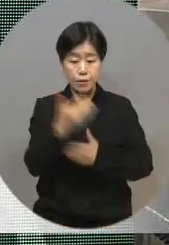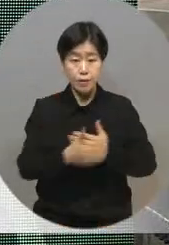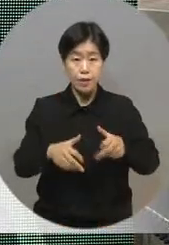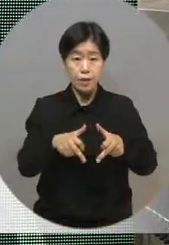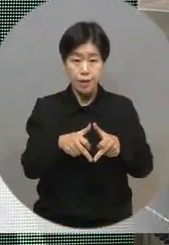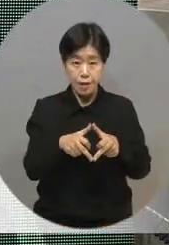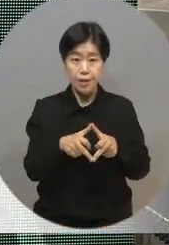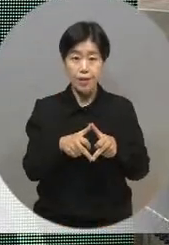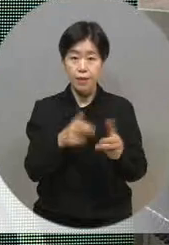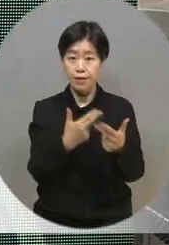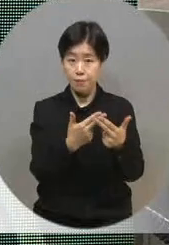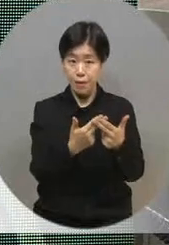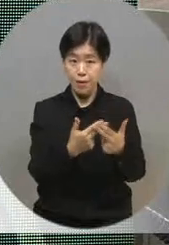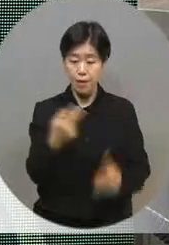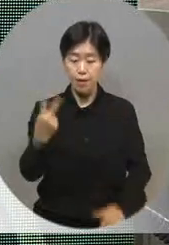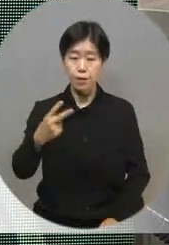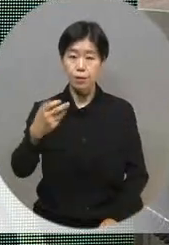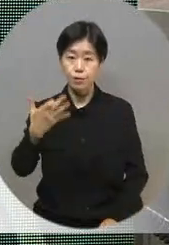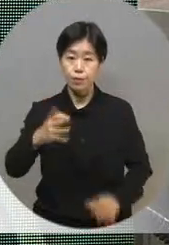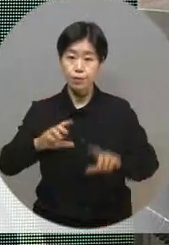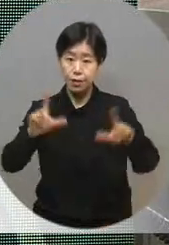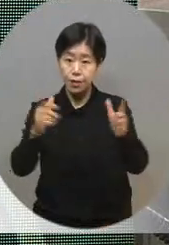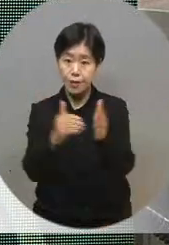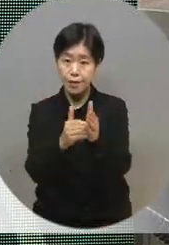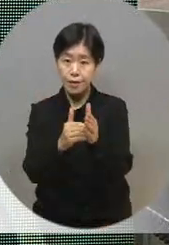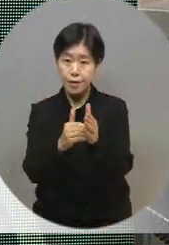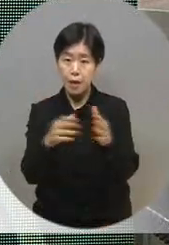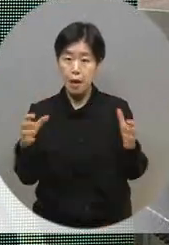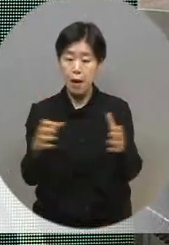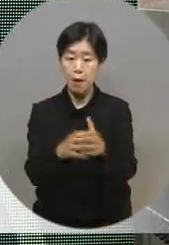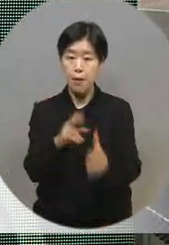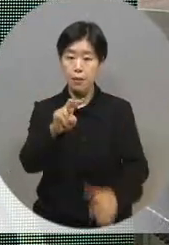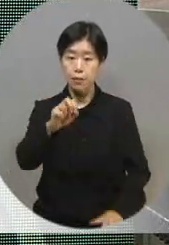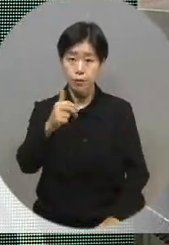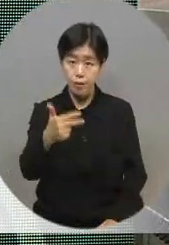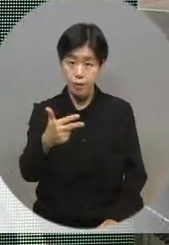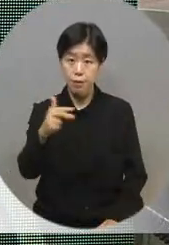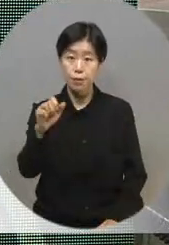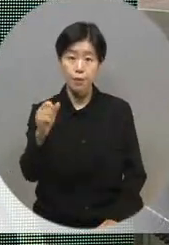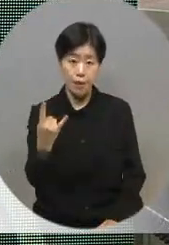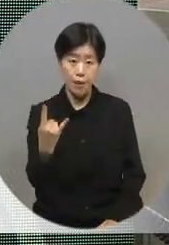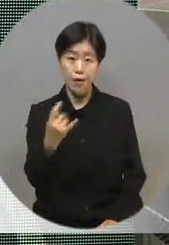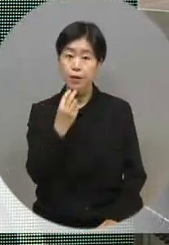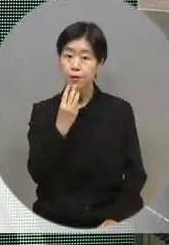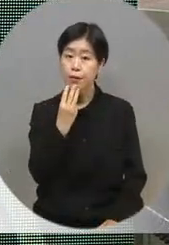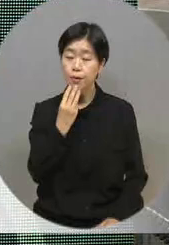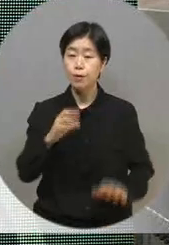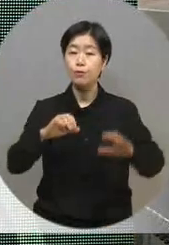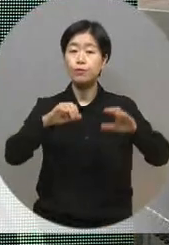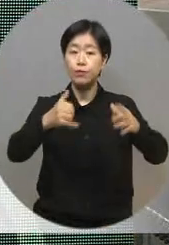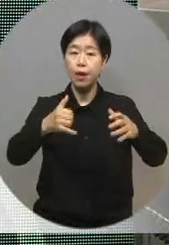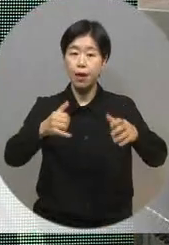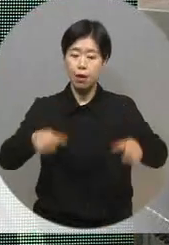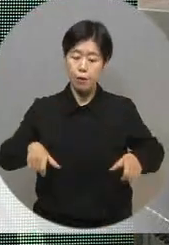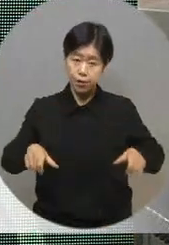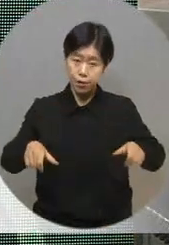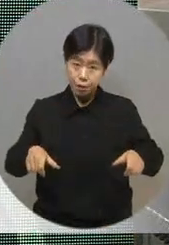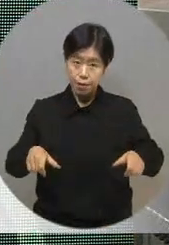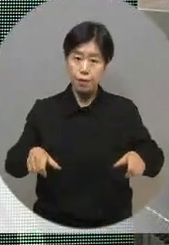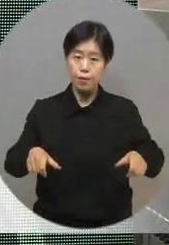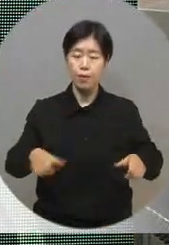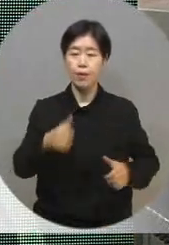한국지체장애인협회는 2019년까지 총 27회에 걸쳐 서울 국제 휠체어 마라톤 대회와